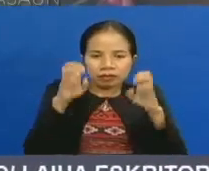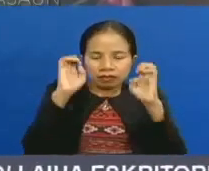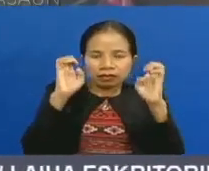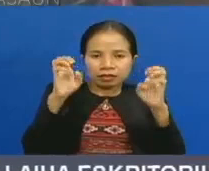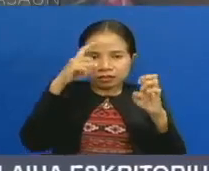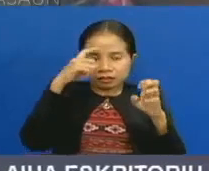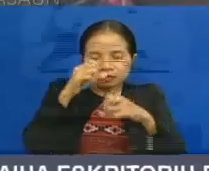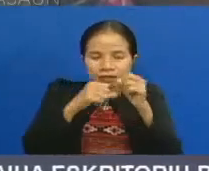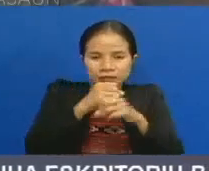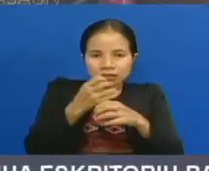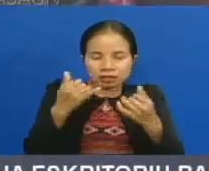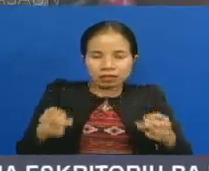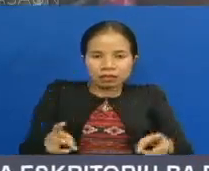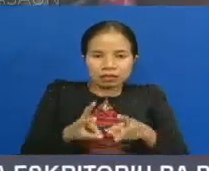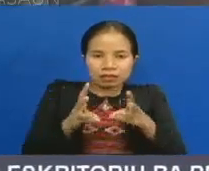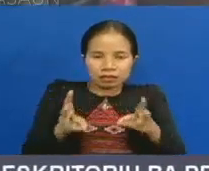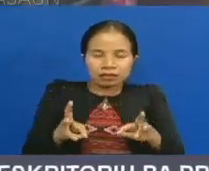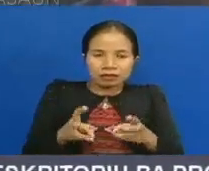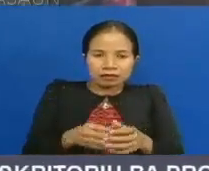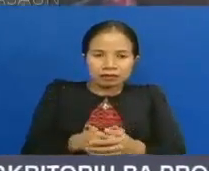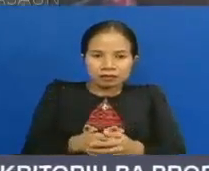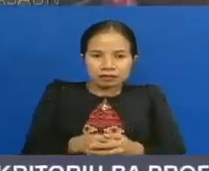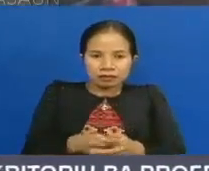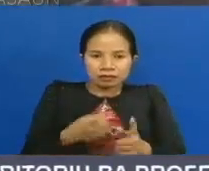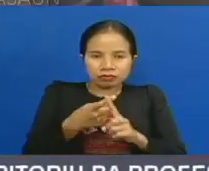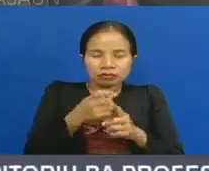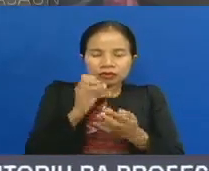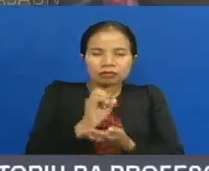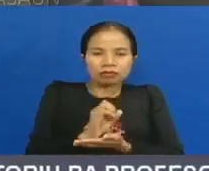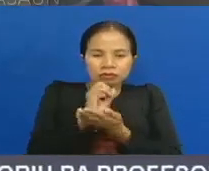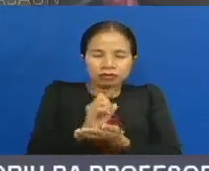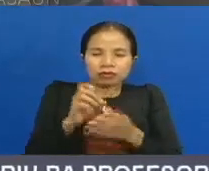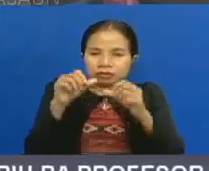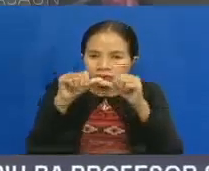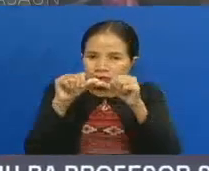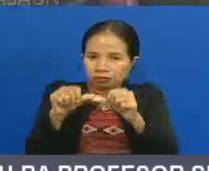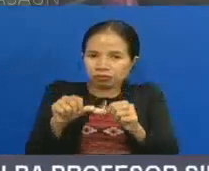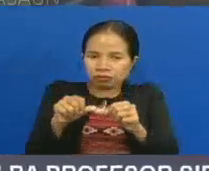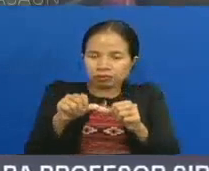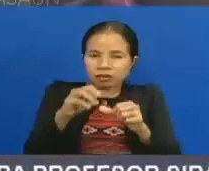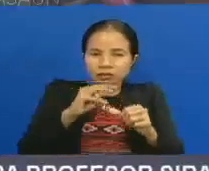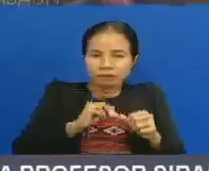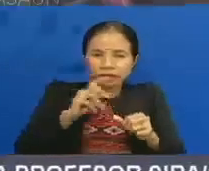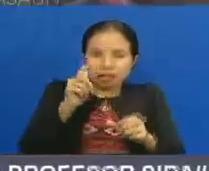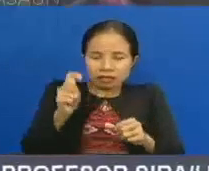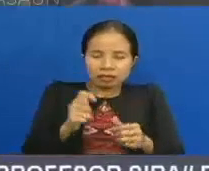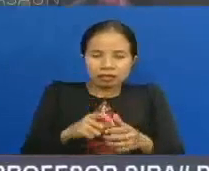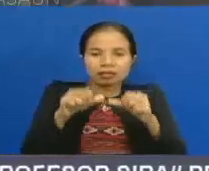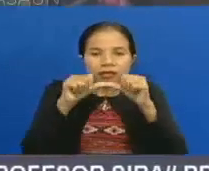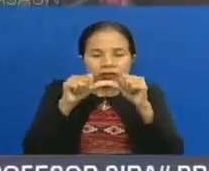tambah kini idane secara rural si husu usita saya ba basara mahatane akan